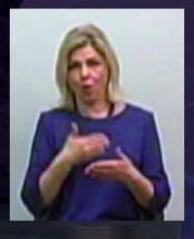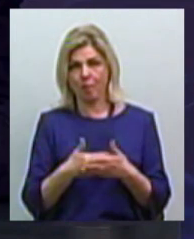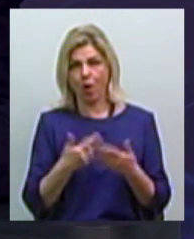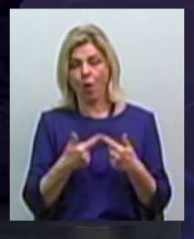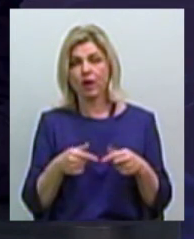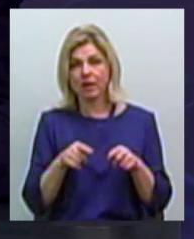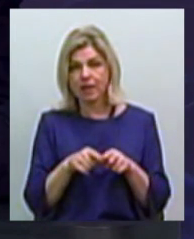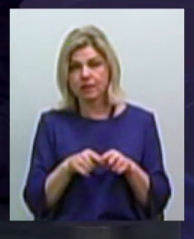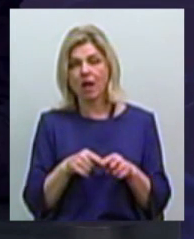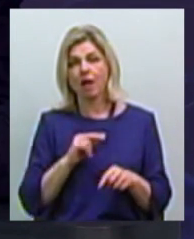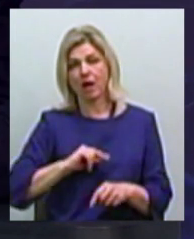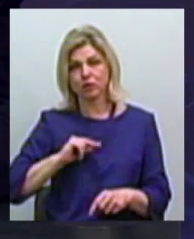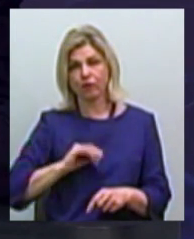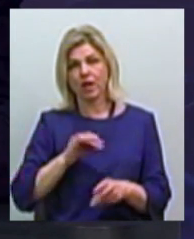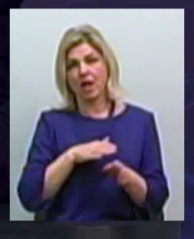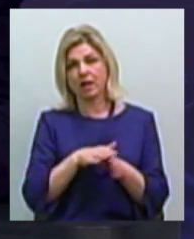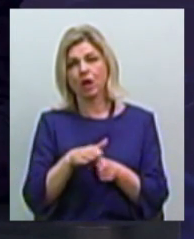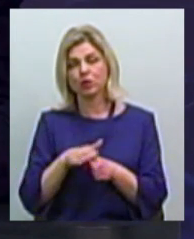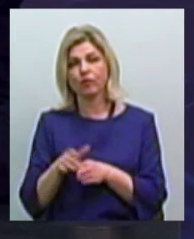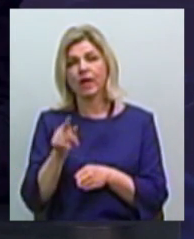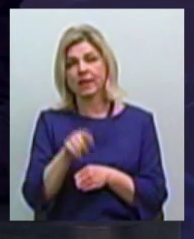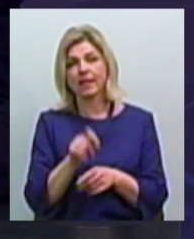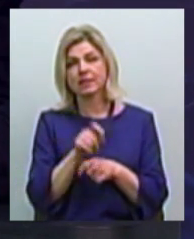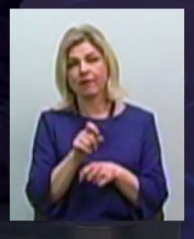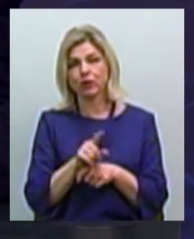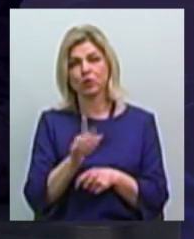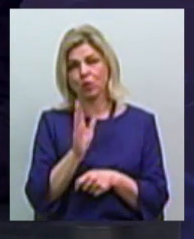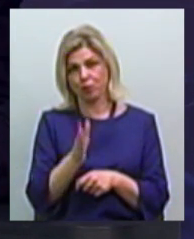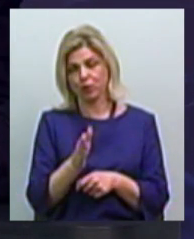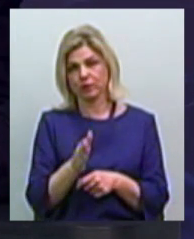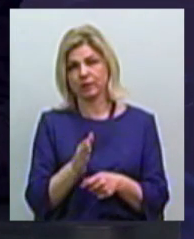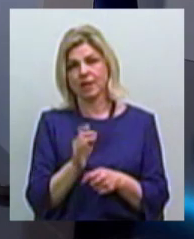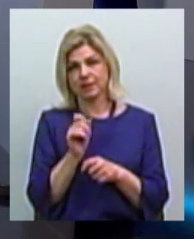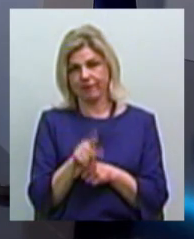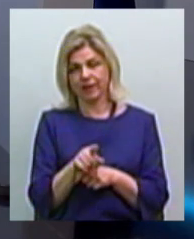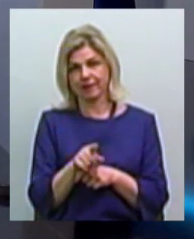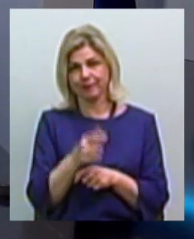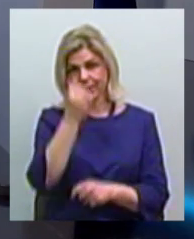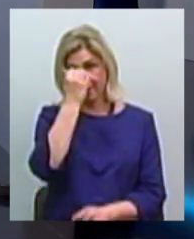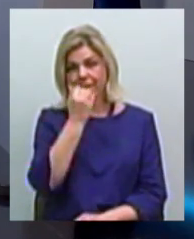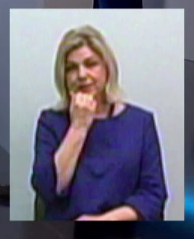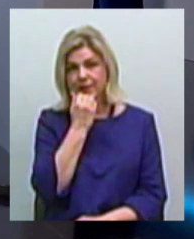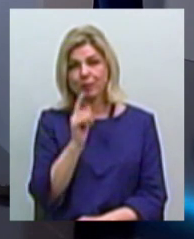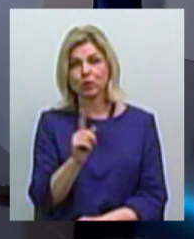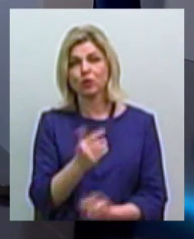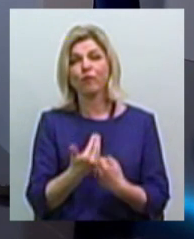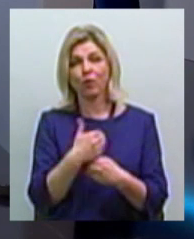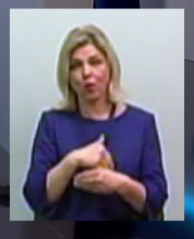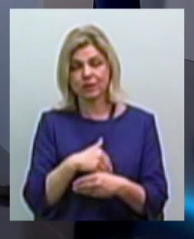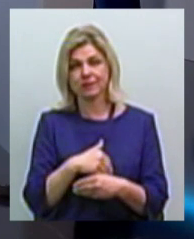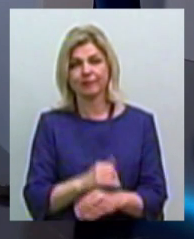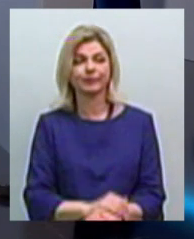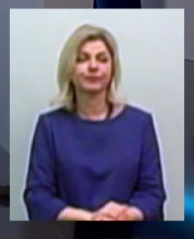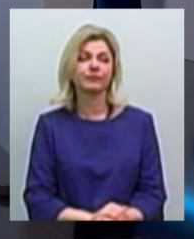організації функціонувала і реалізовувала ті завдання, які будуть перед нею стояти. Друзі, спасибі, що ви сьогодні були на студії.